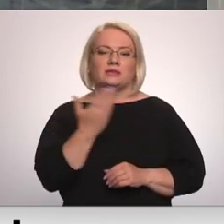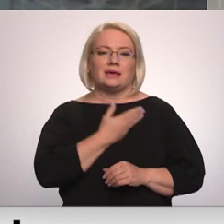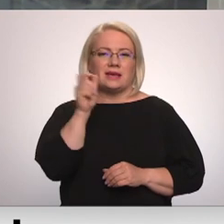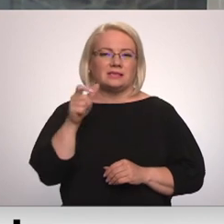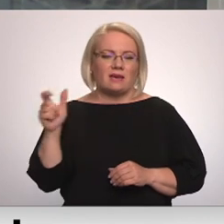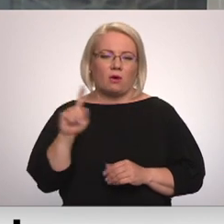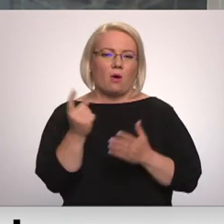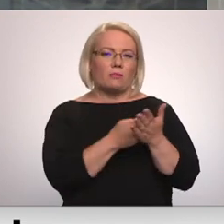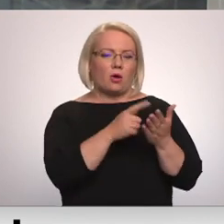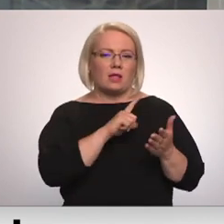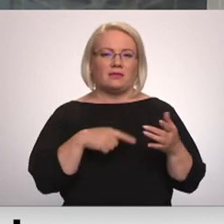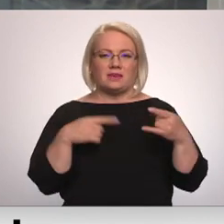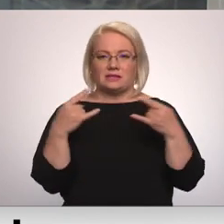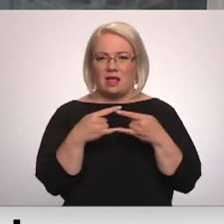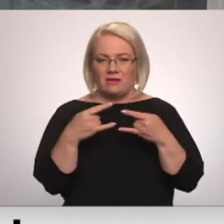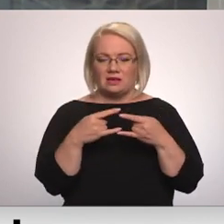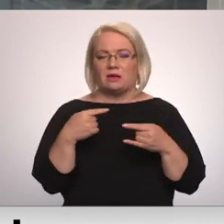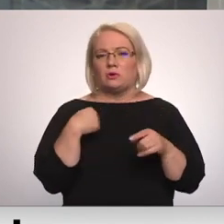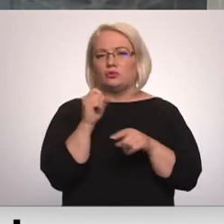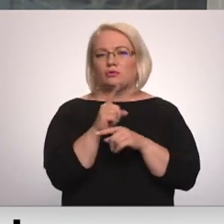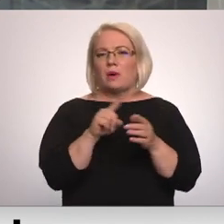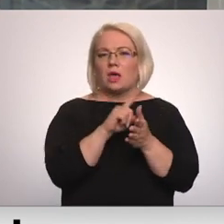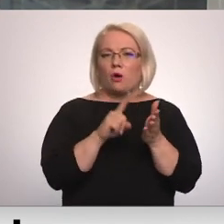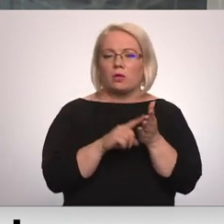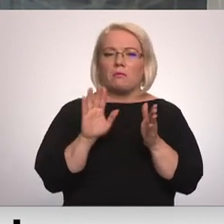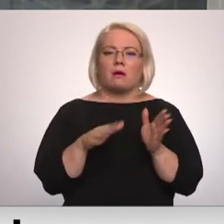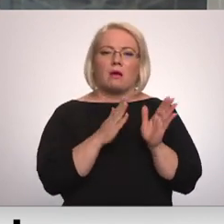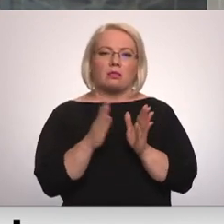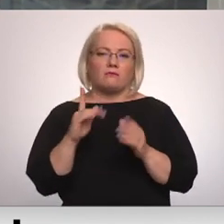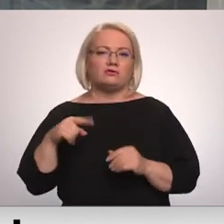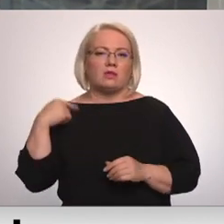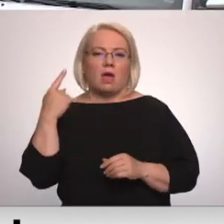iedzīvotāju, kuriem uzdevām jautājumus par gatavošanos nākamajai apkurss sezonai.